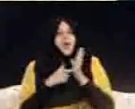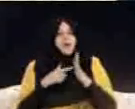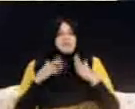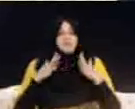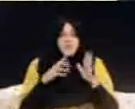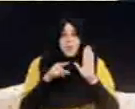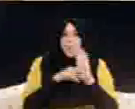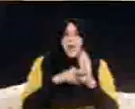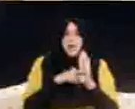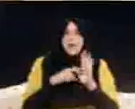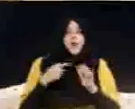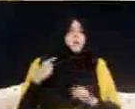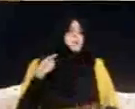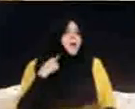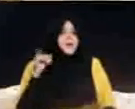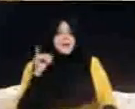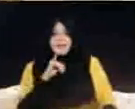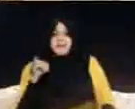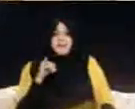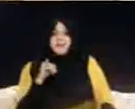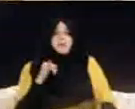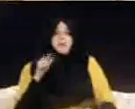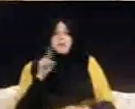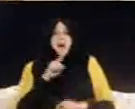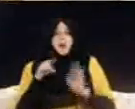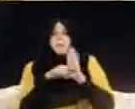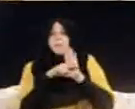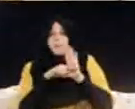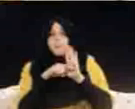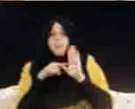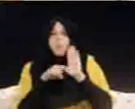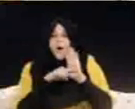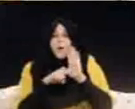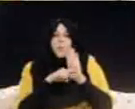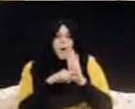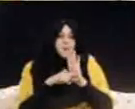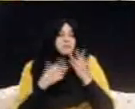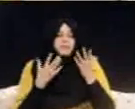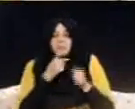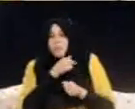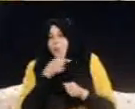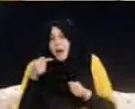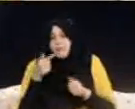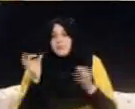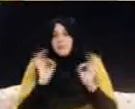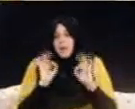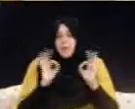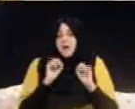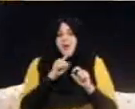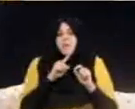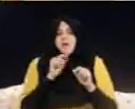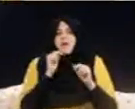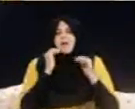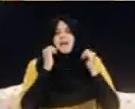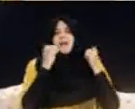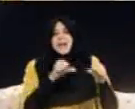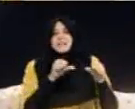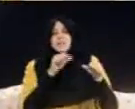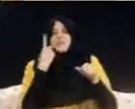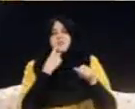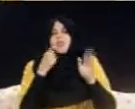أن أستحضر ما قاله صاحب البردة رحمه الله الإمام البوصيري: أمن تذكر جيران